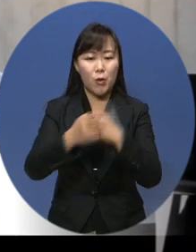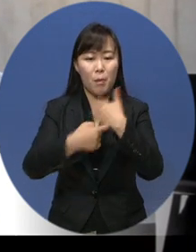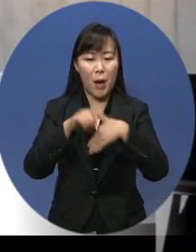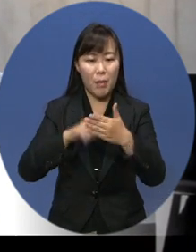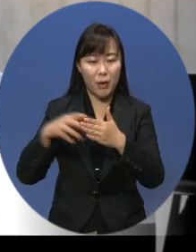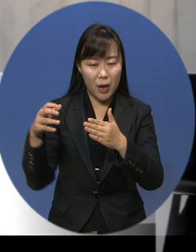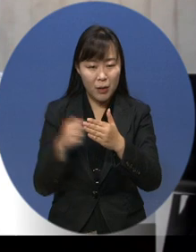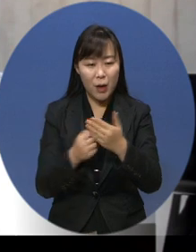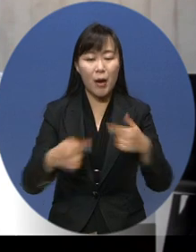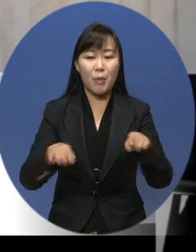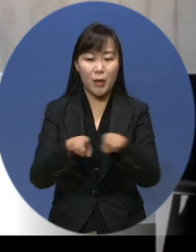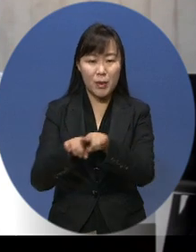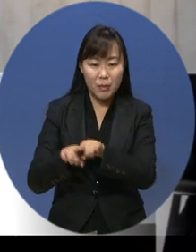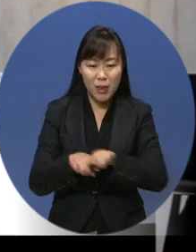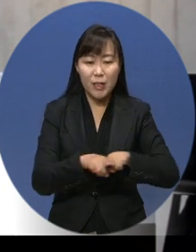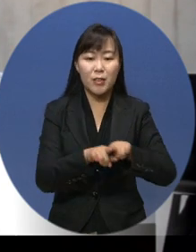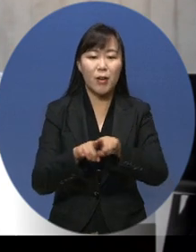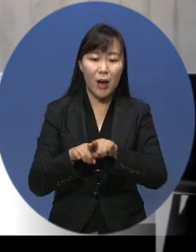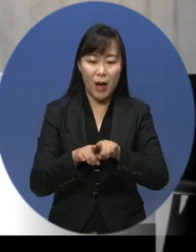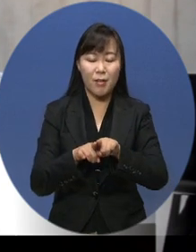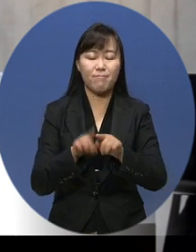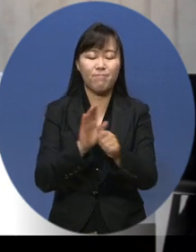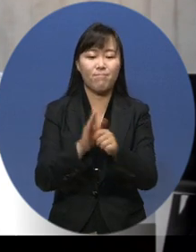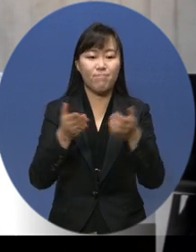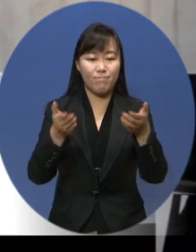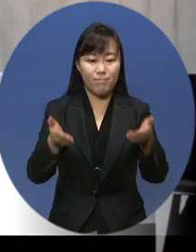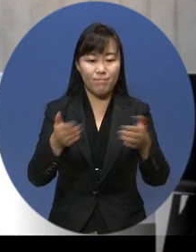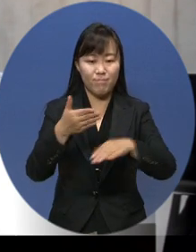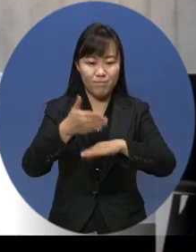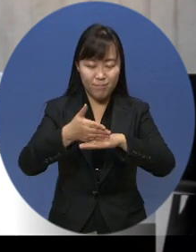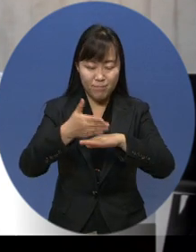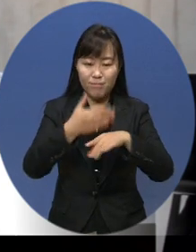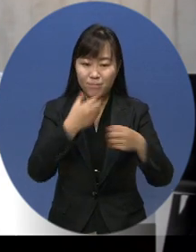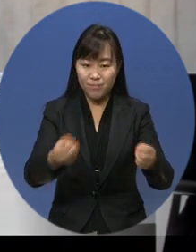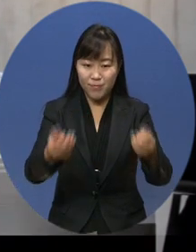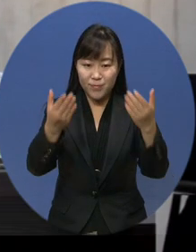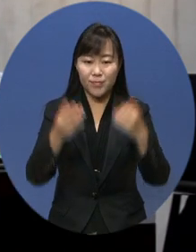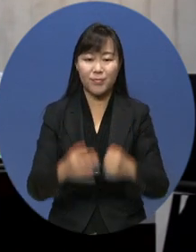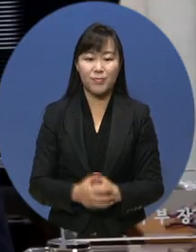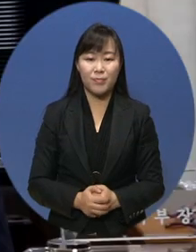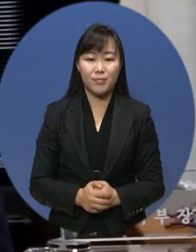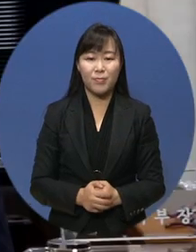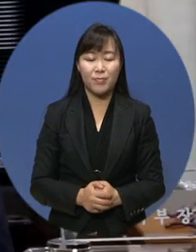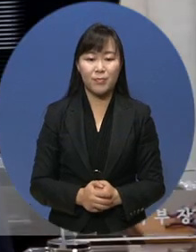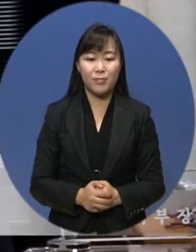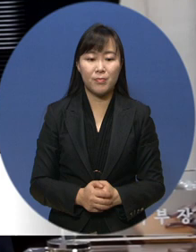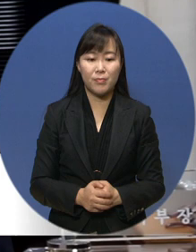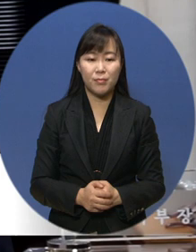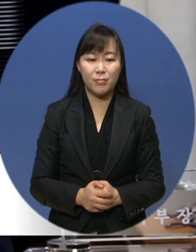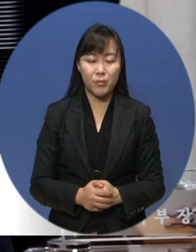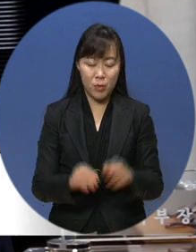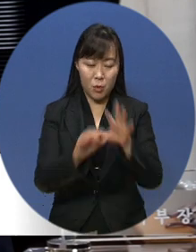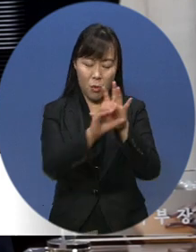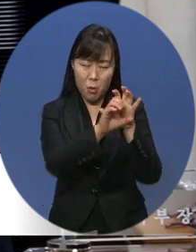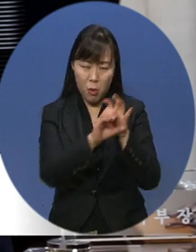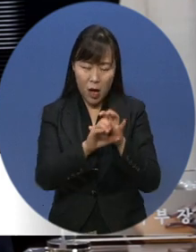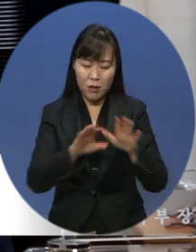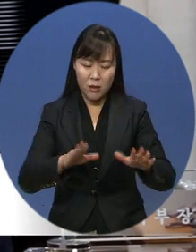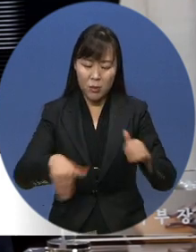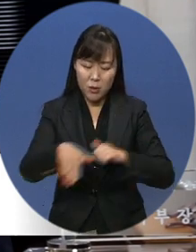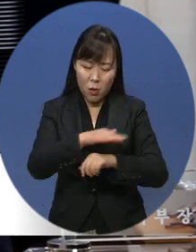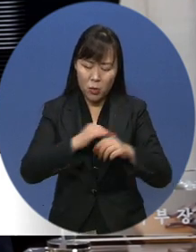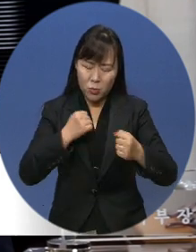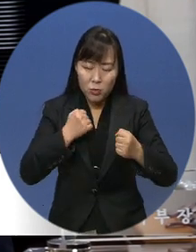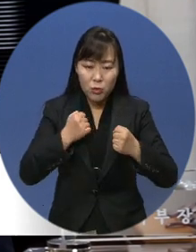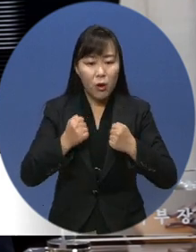하며 발로 함께 뛰며 곁에서 함께 하겠습니다 감사합니다 축하 드립니다 어 그러나 이 시국에 임에도